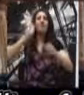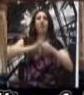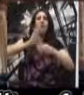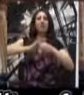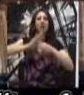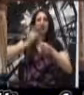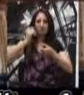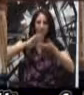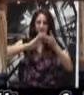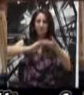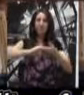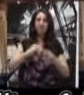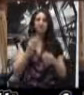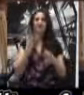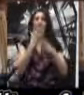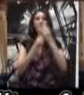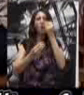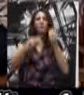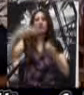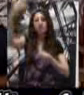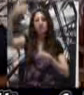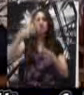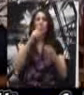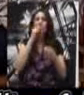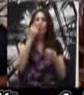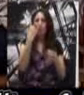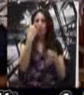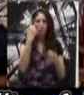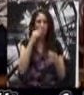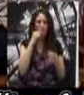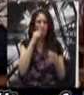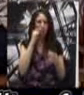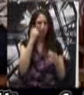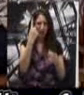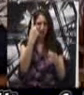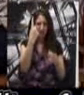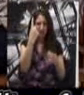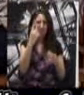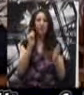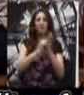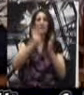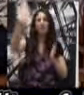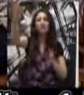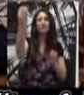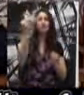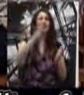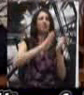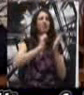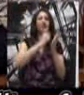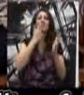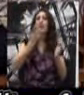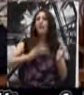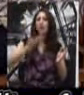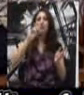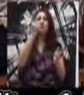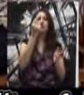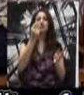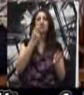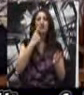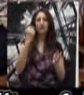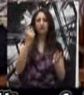رمضان. والكبيرة اللي انا بوسعها وانا بره، والعيل بقى عند اخته دي شويه عند الجيران شويه يا رب عنده 13 سنه. 13